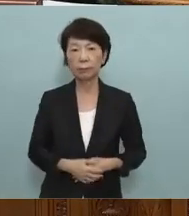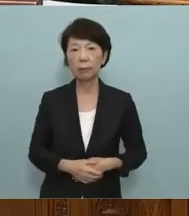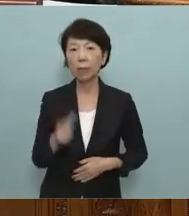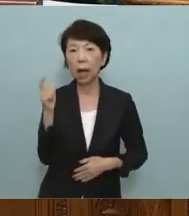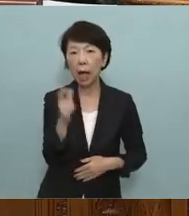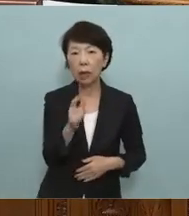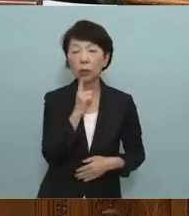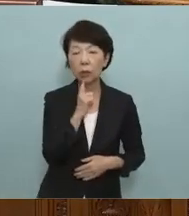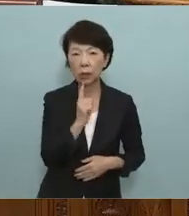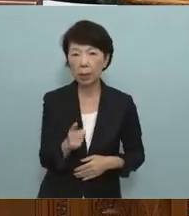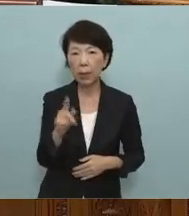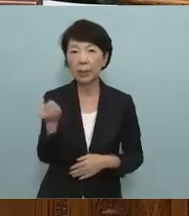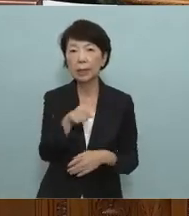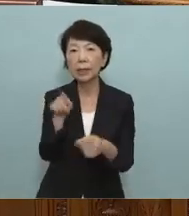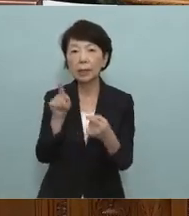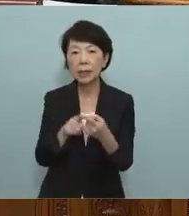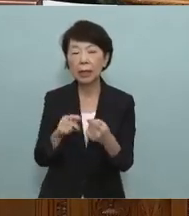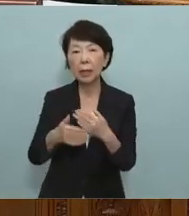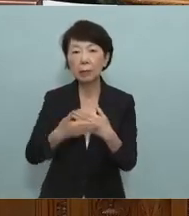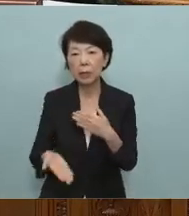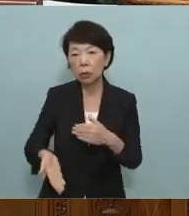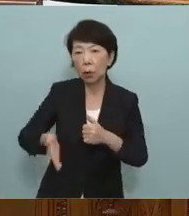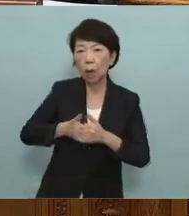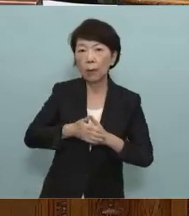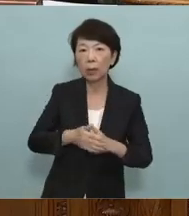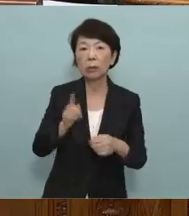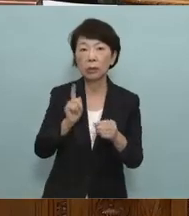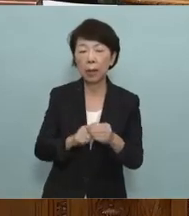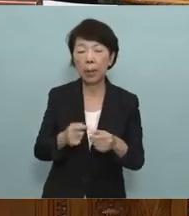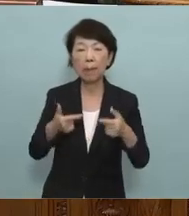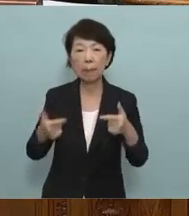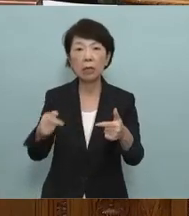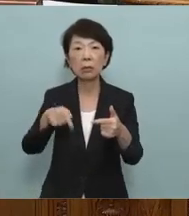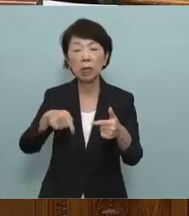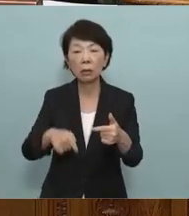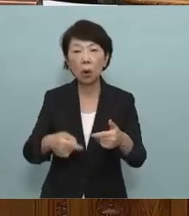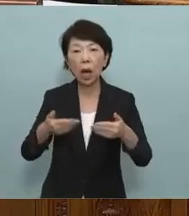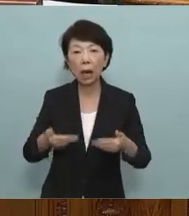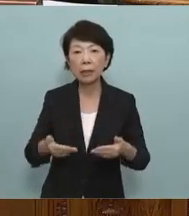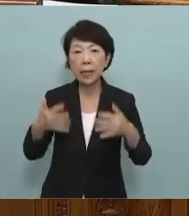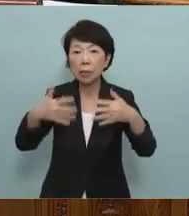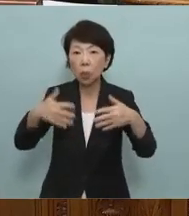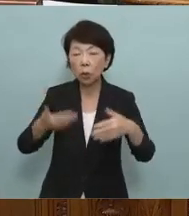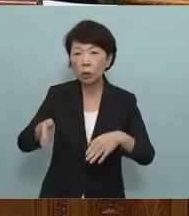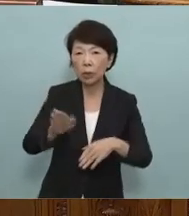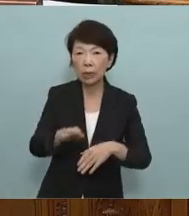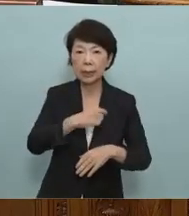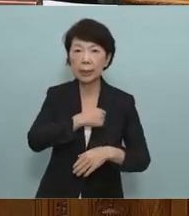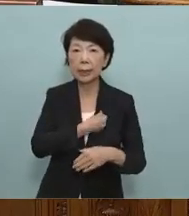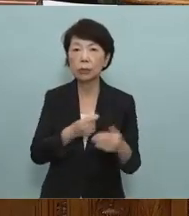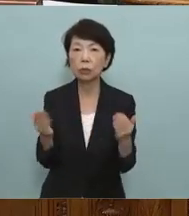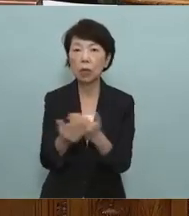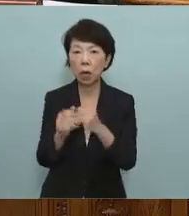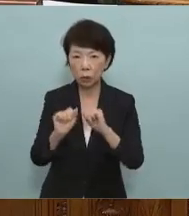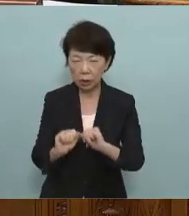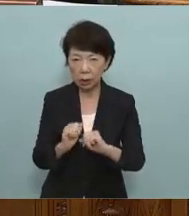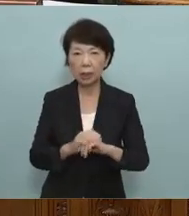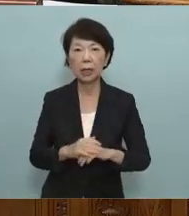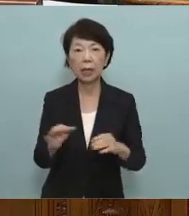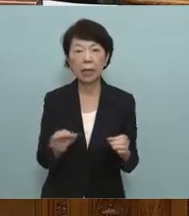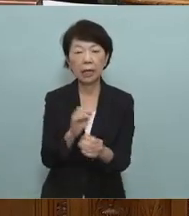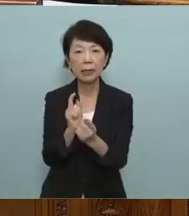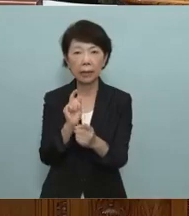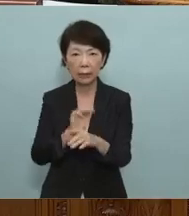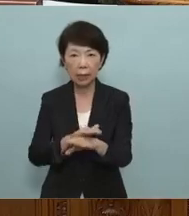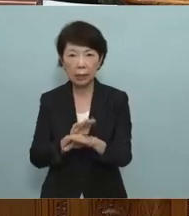面では、人的ミスをカバーするために、送迎バスへの安全装置の設置を義務化するとともに、経済対